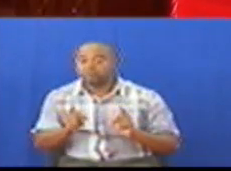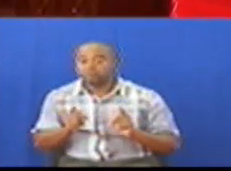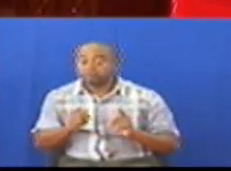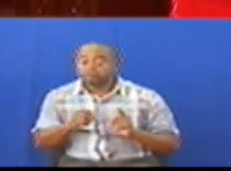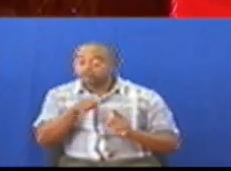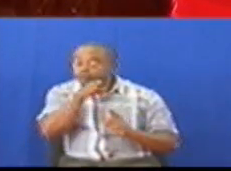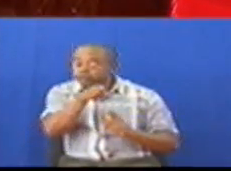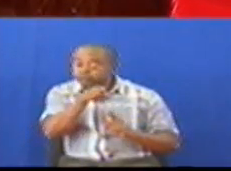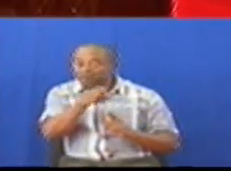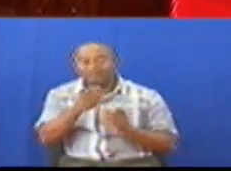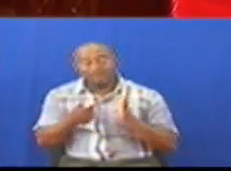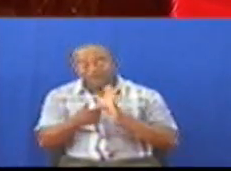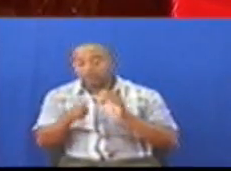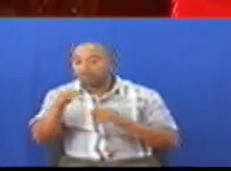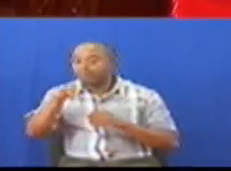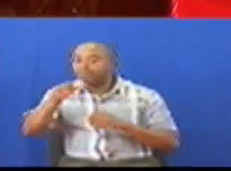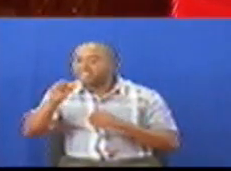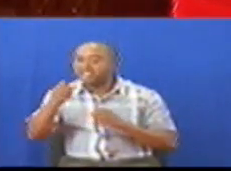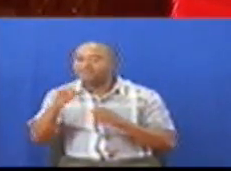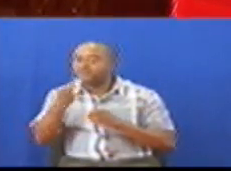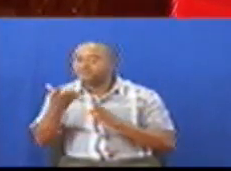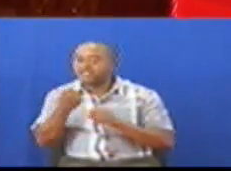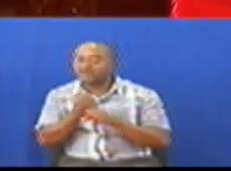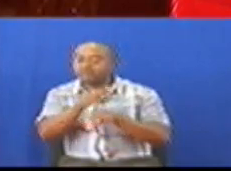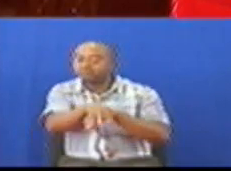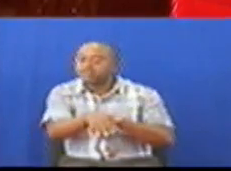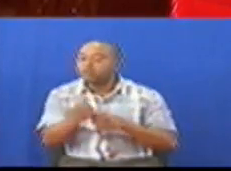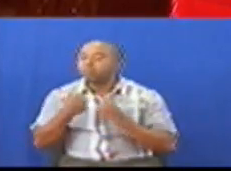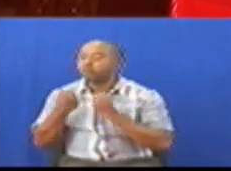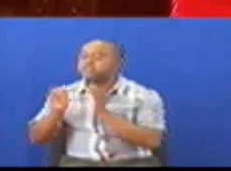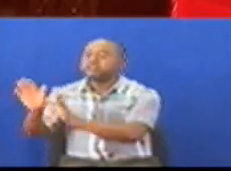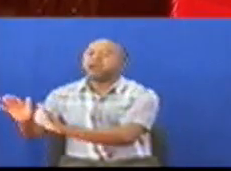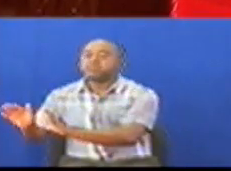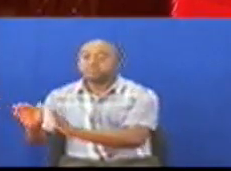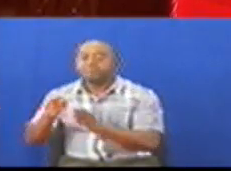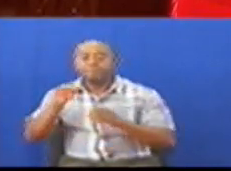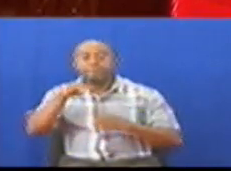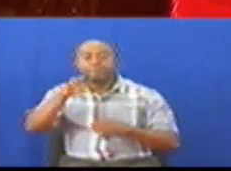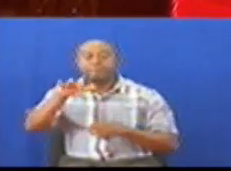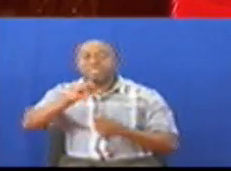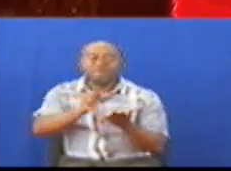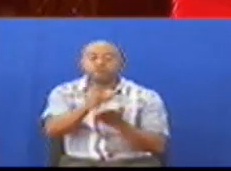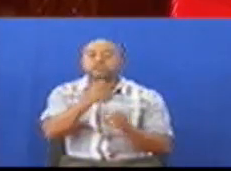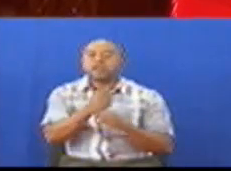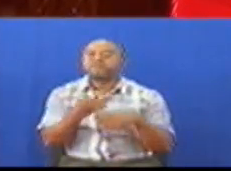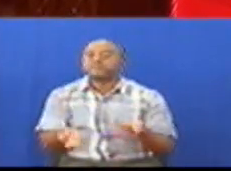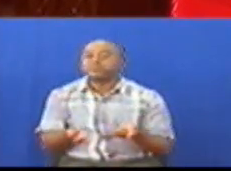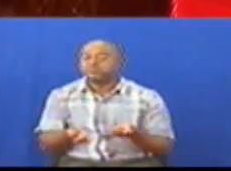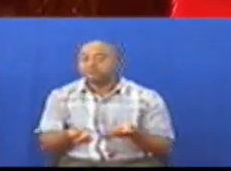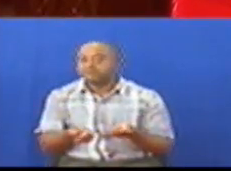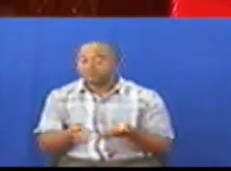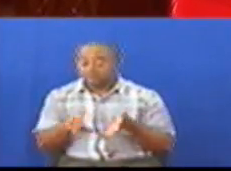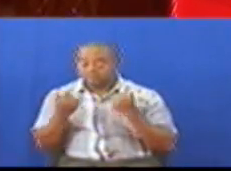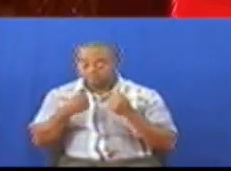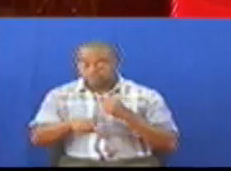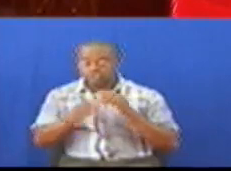ubadhirifu wa mea unaweza ukatokea vipi na mkurugenzi akabaki salama tena akiwa ni msafi na mchapakazi? Mheshimiwa Naibu Spika, kandarasi wa wizara